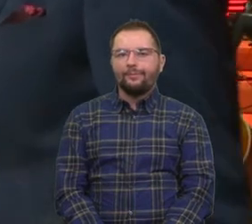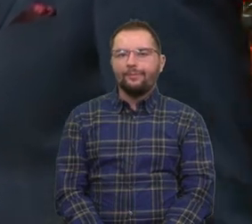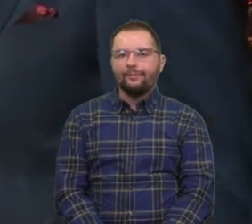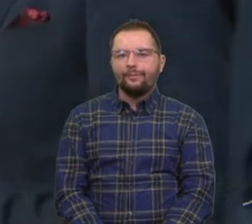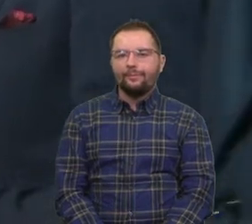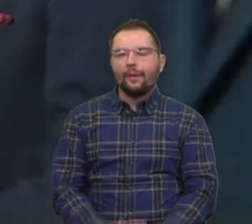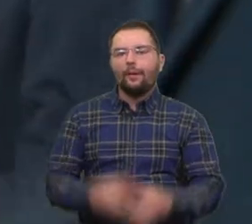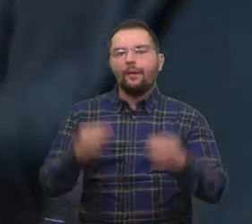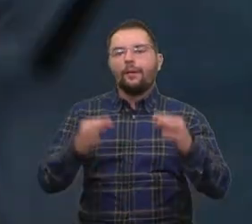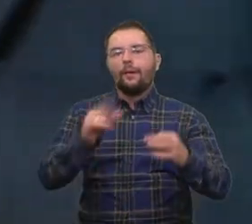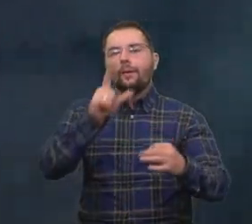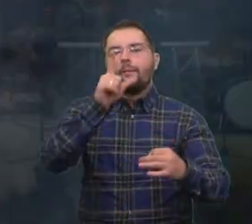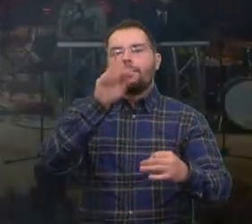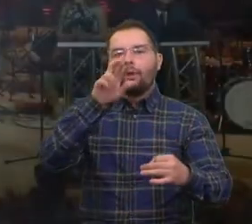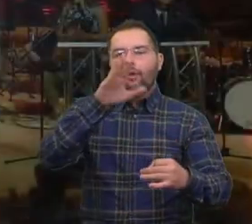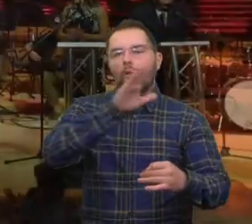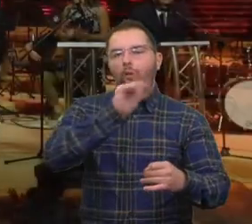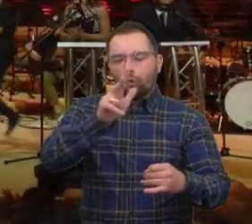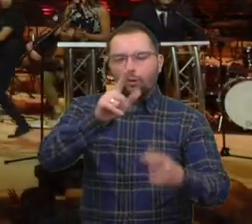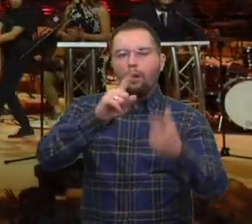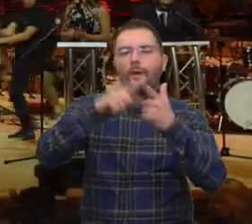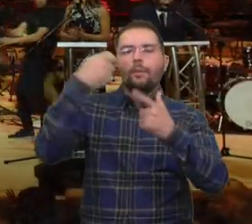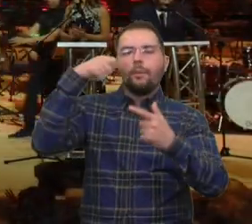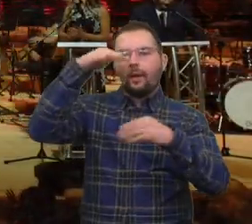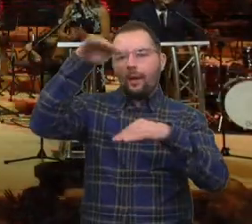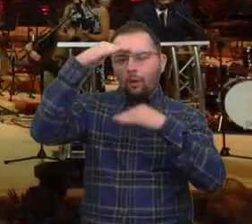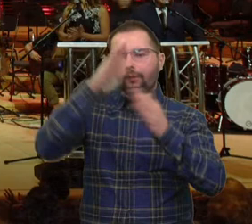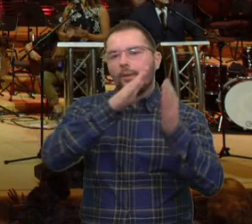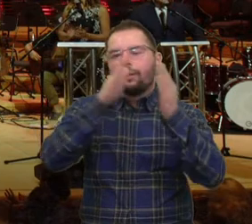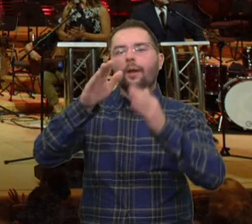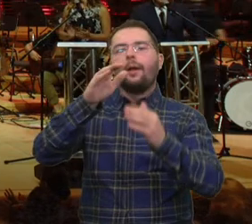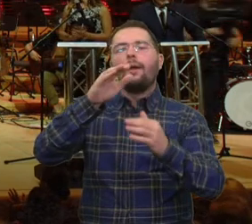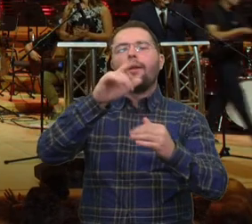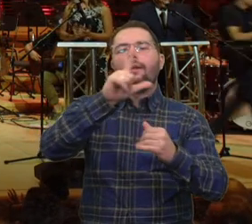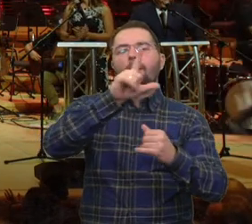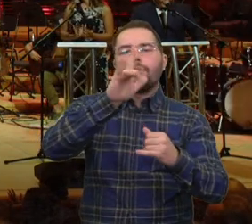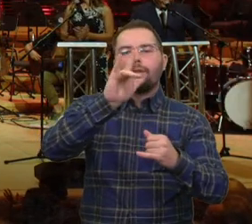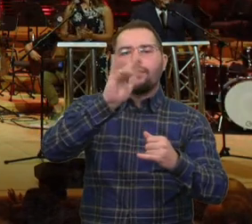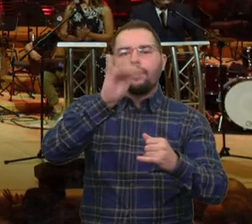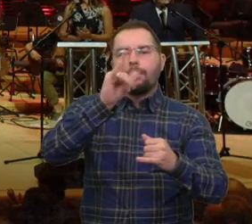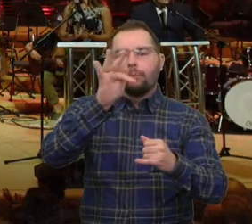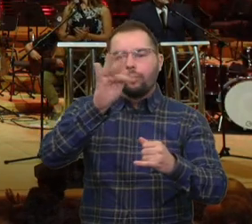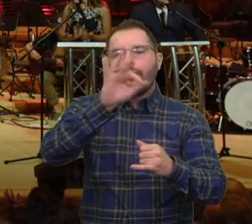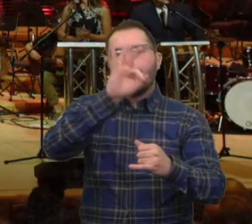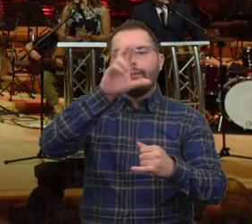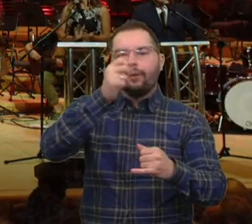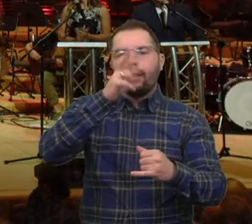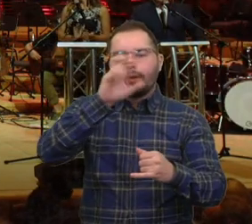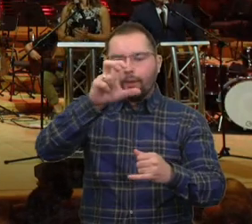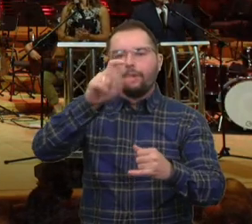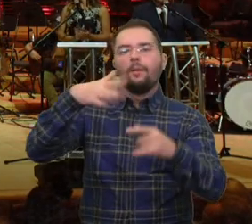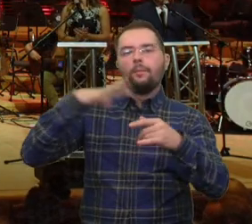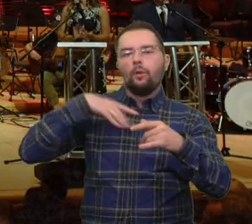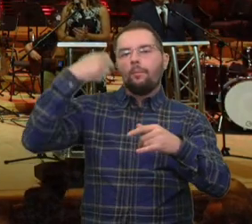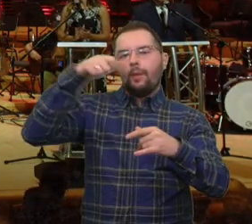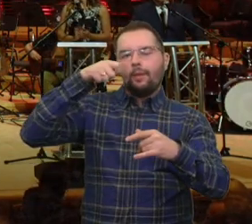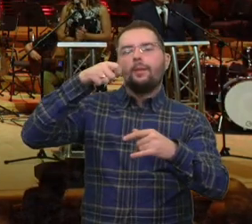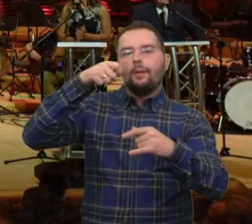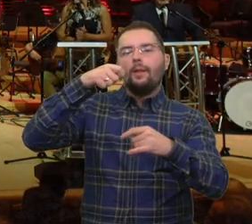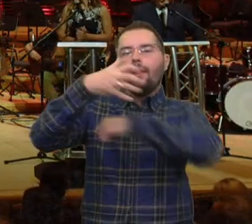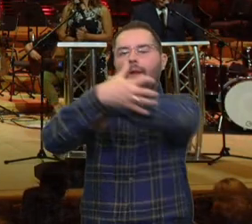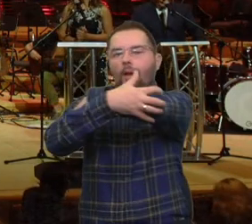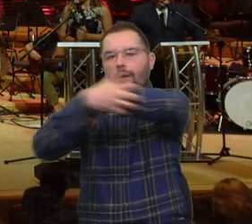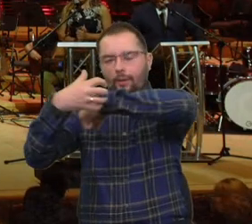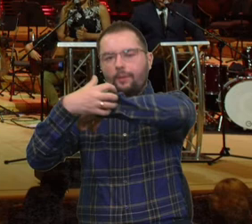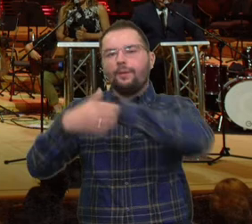Piotr Uszok, miasto Katowice, Zygmunt Frankiewicz, były prezydent miasta Gliwice, dziś pełniący zaszczytny